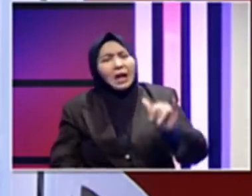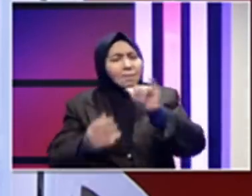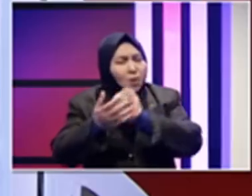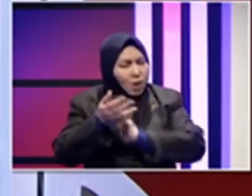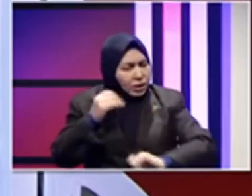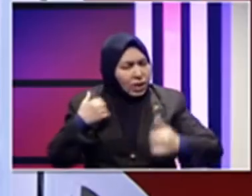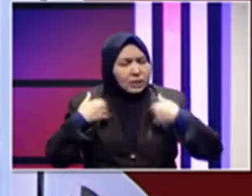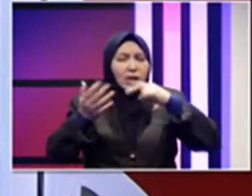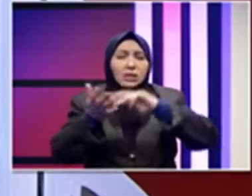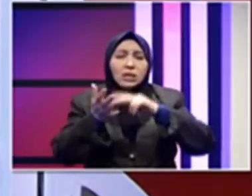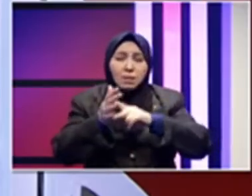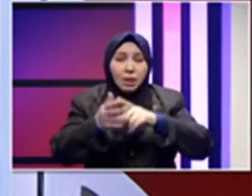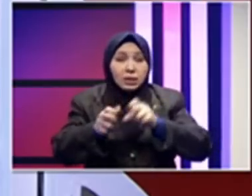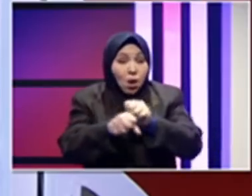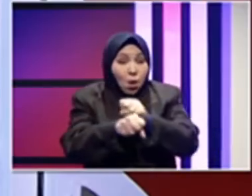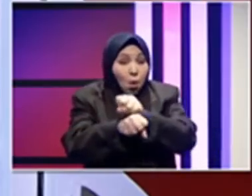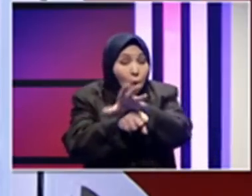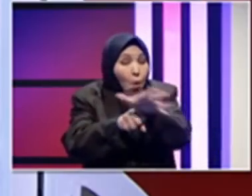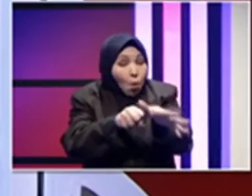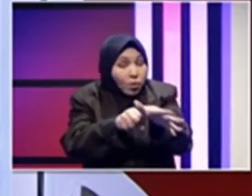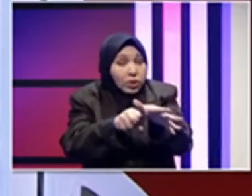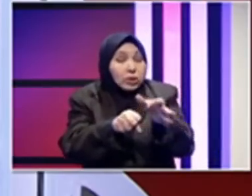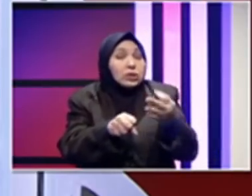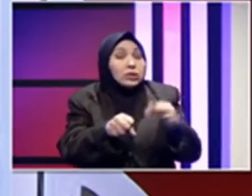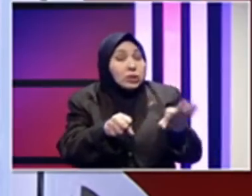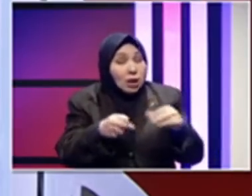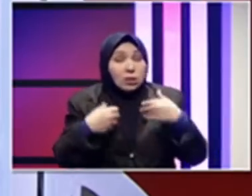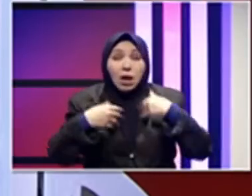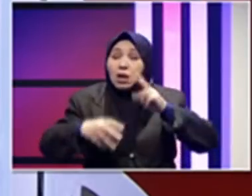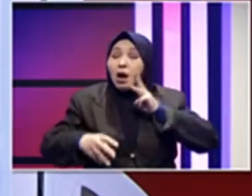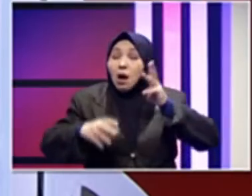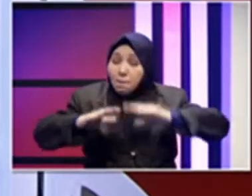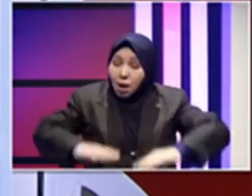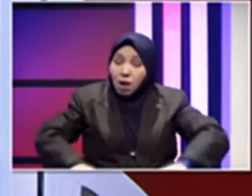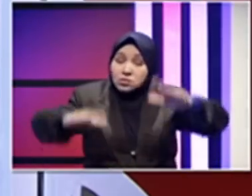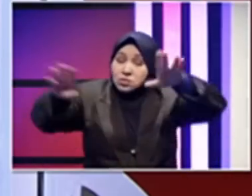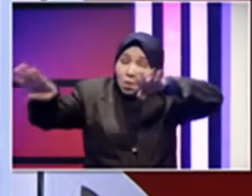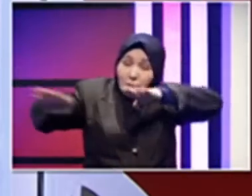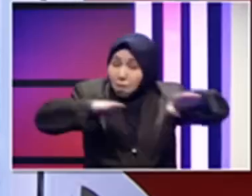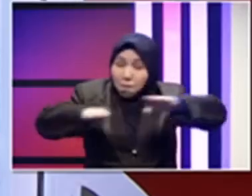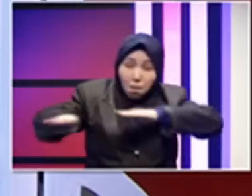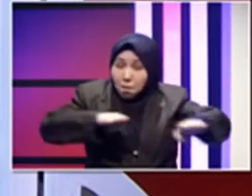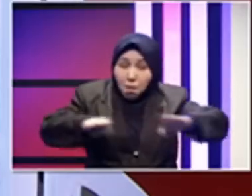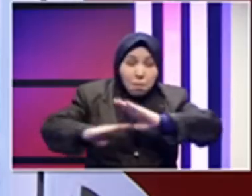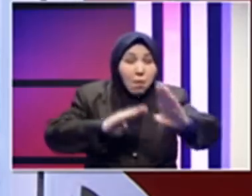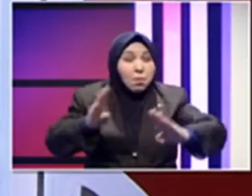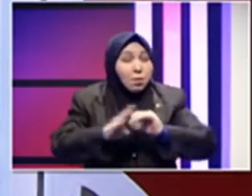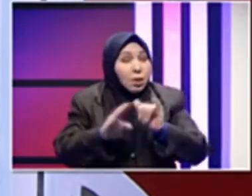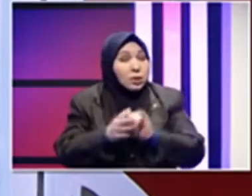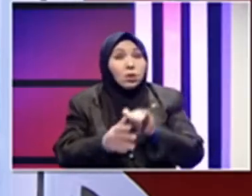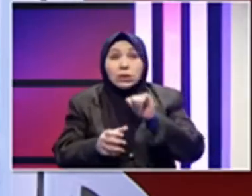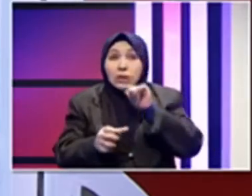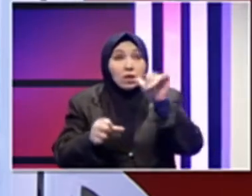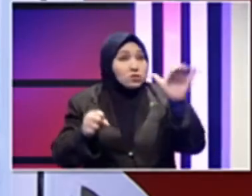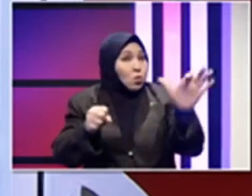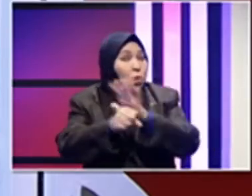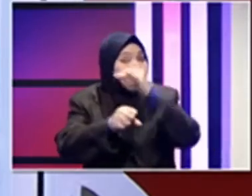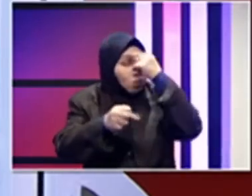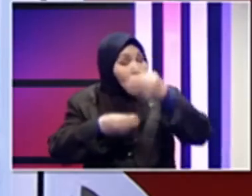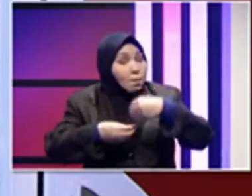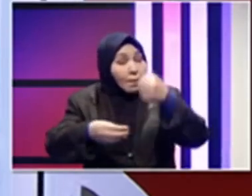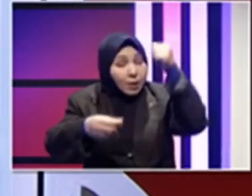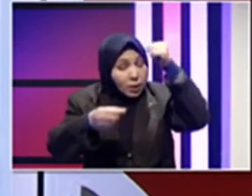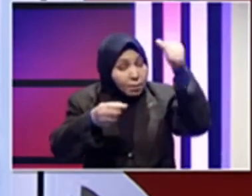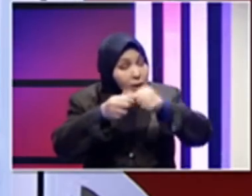beri pada zaman ini, COVID-19, ada banjir, ada apa lagi, gempa bumi. Kalau itu tidak cukup untuk memberi peringatan